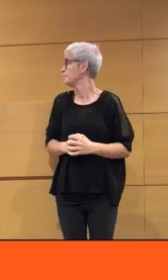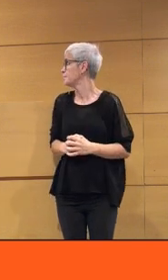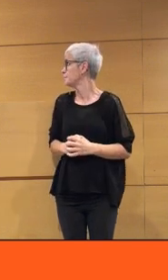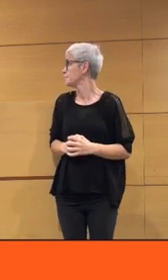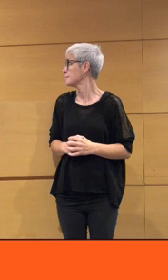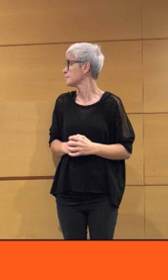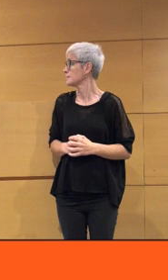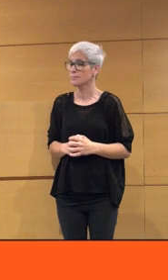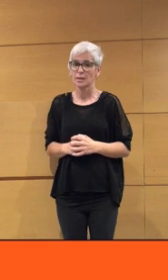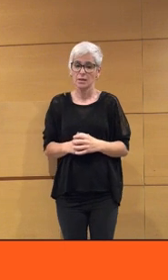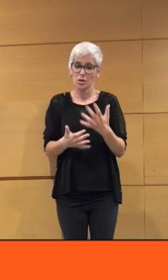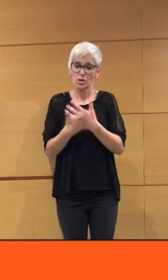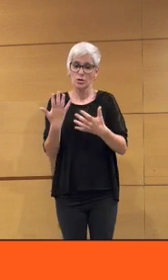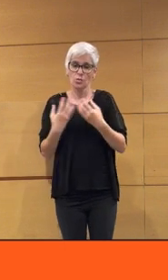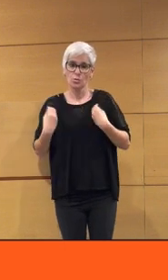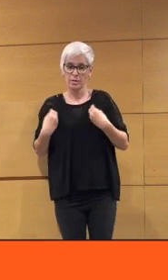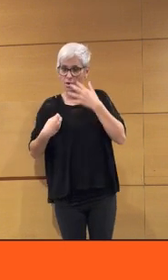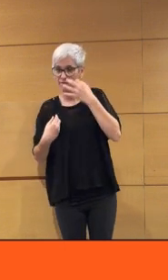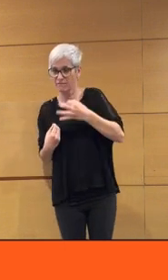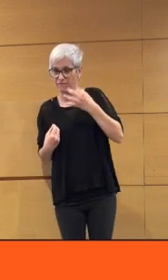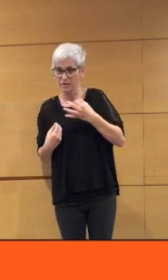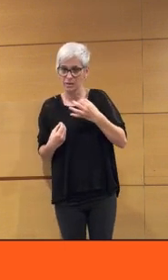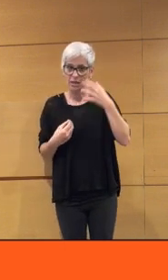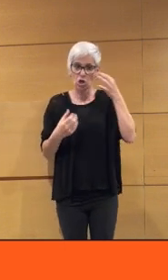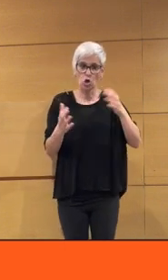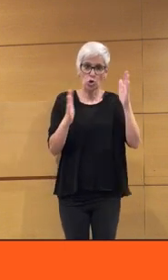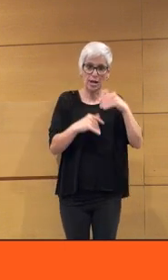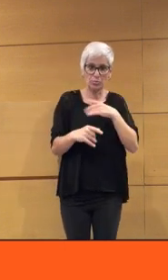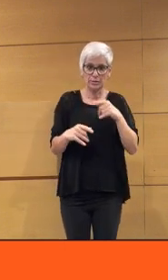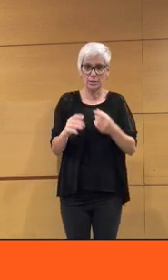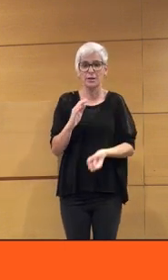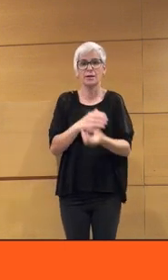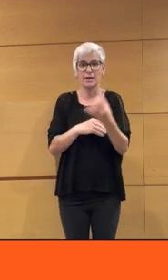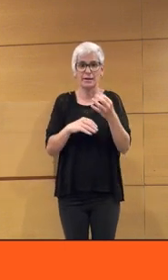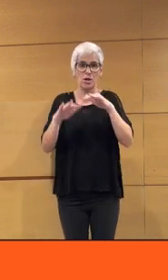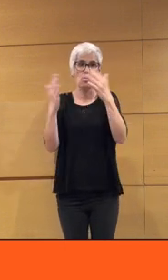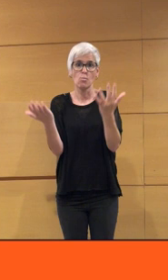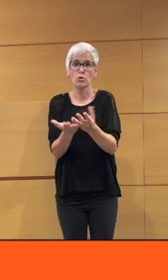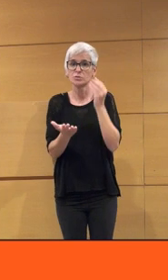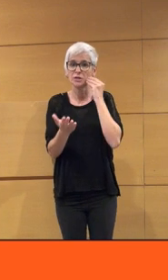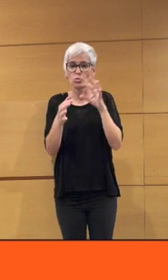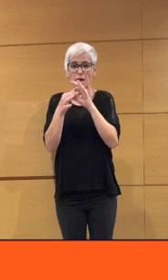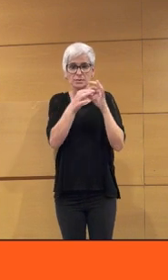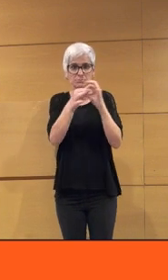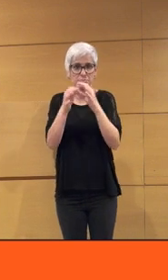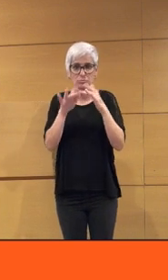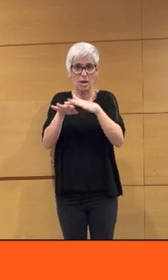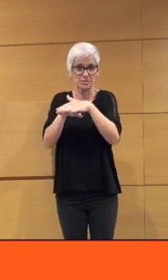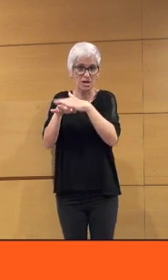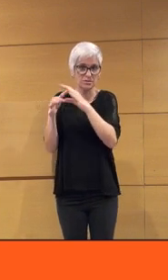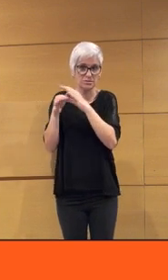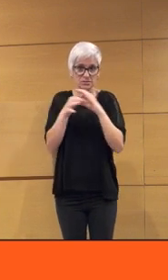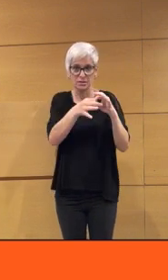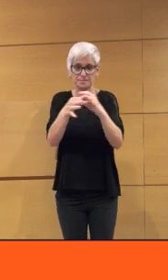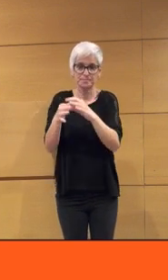Conviuen en allò real i en allò irreal, i el metavers és, per tant, una xarxa de mons virtuals. O sigui, potser el terme metavers